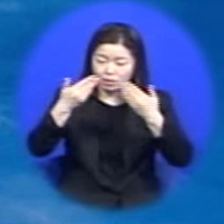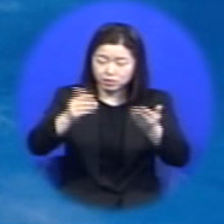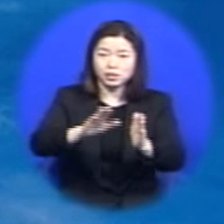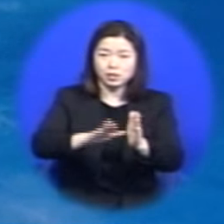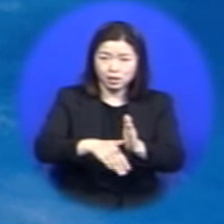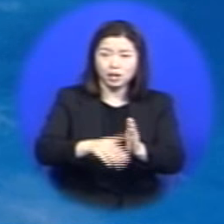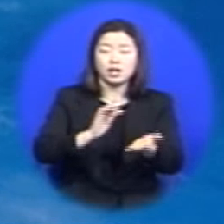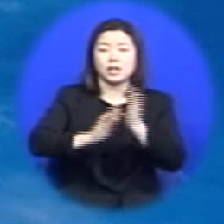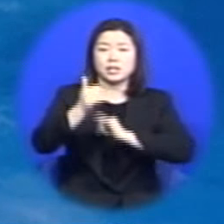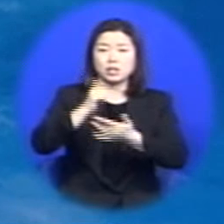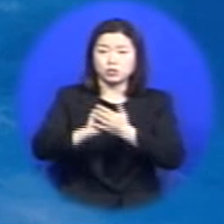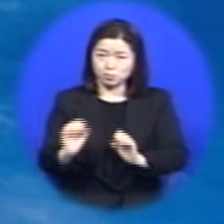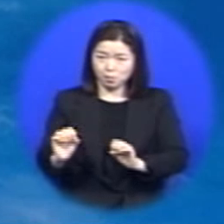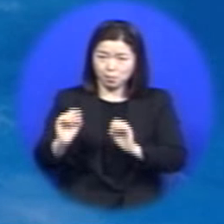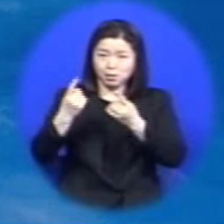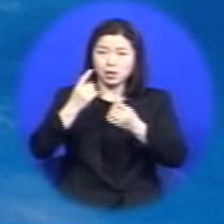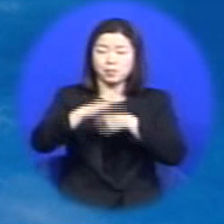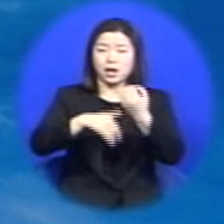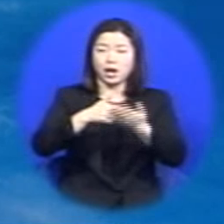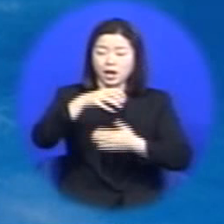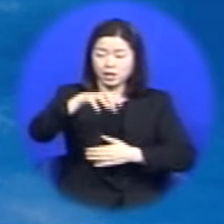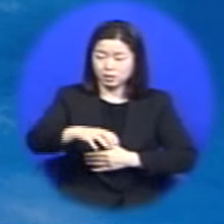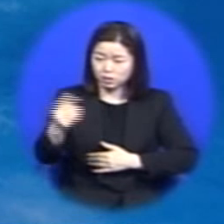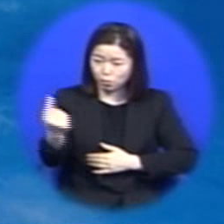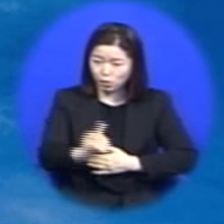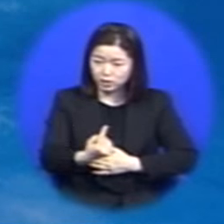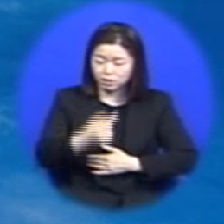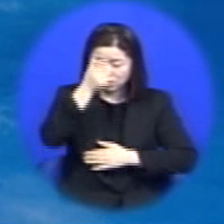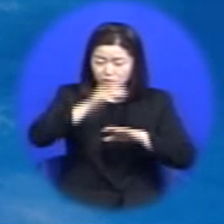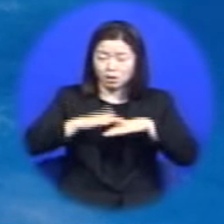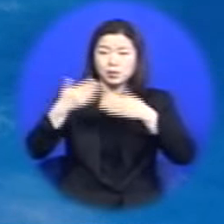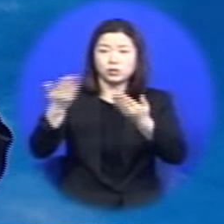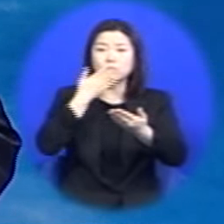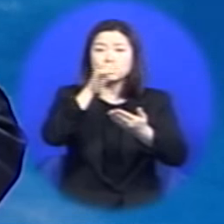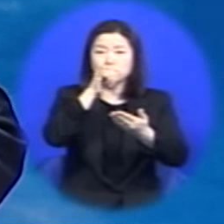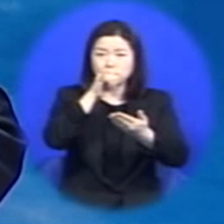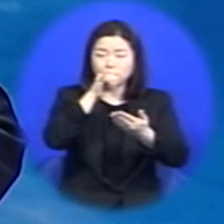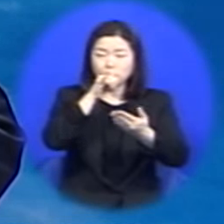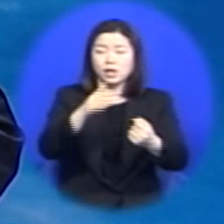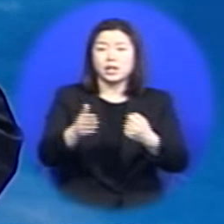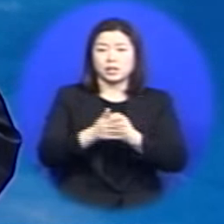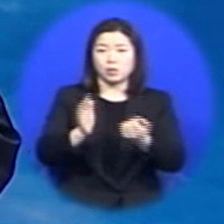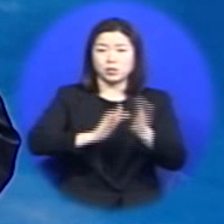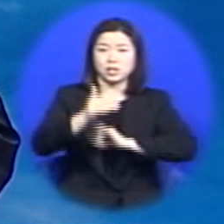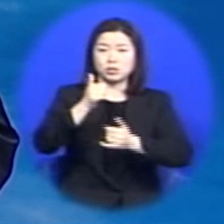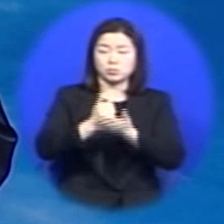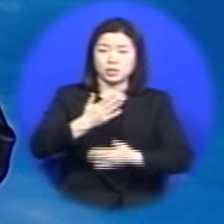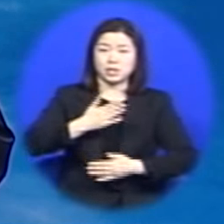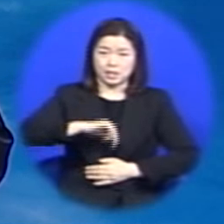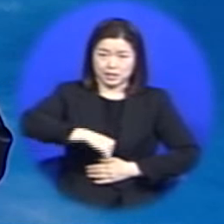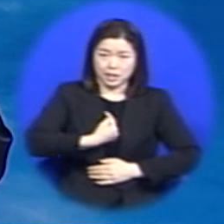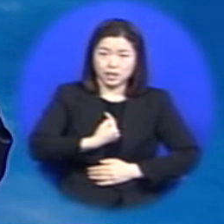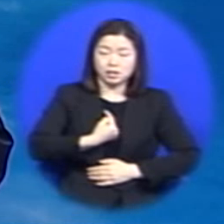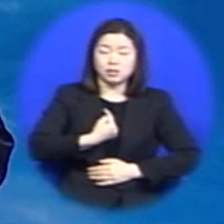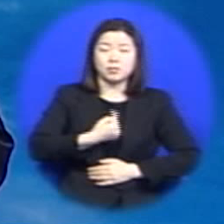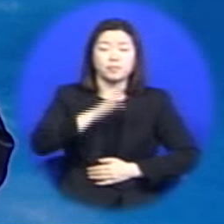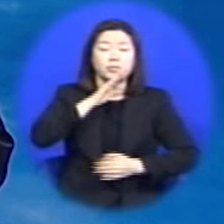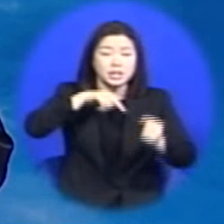말미암아 하나님께 나와서 예배 드리는 겁니다. 그래서 예수님이 당신을 진리로 또